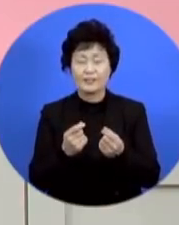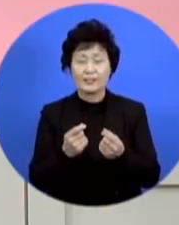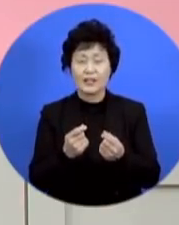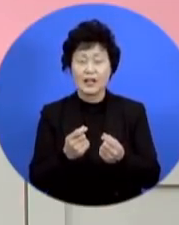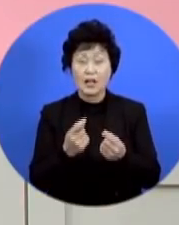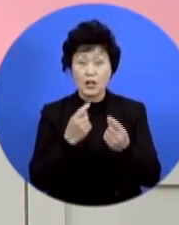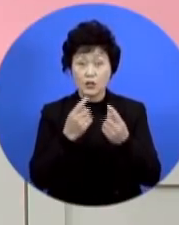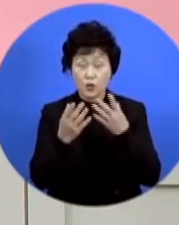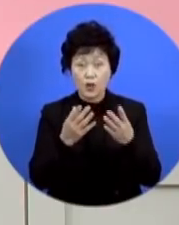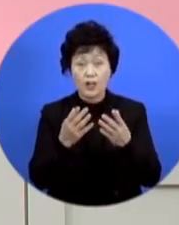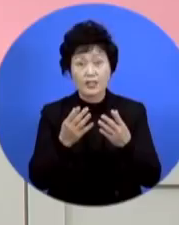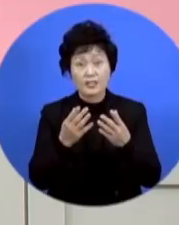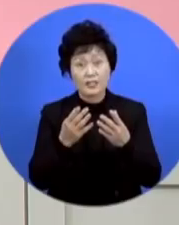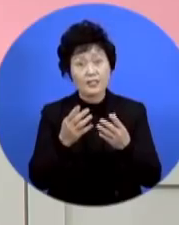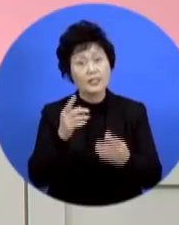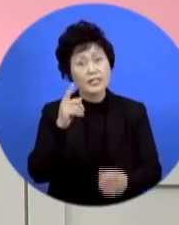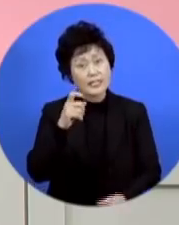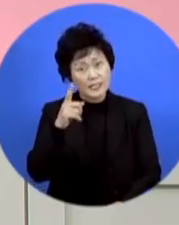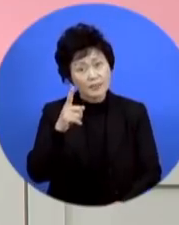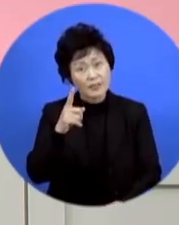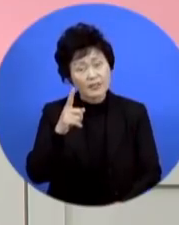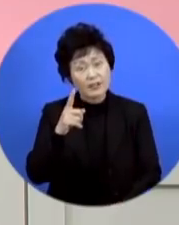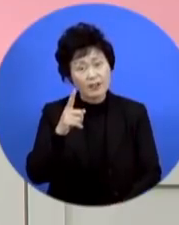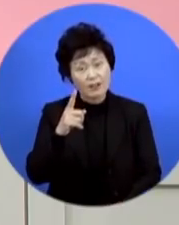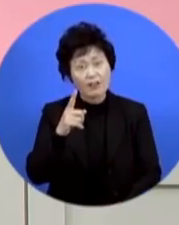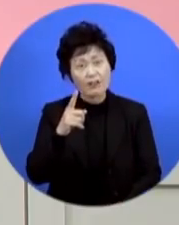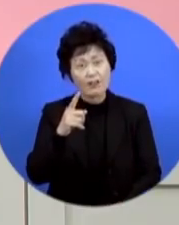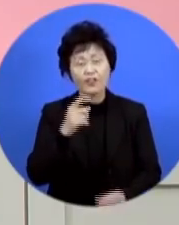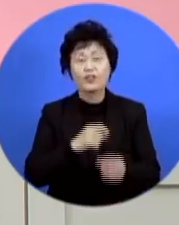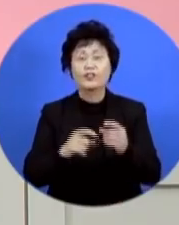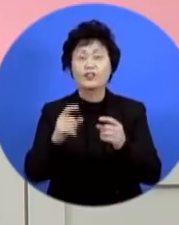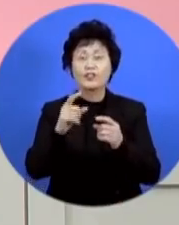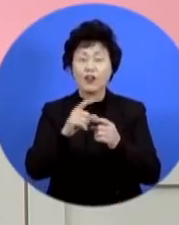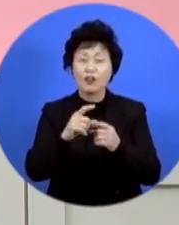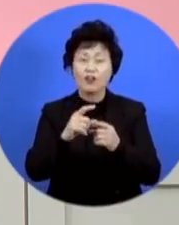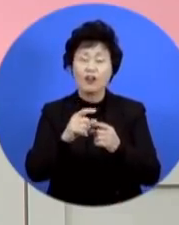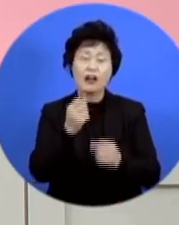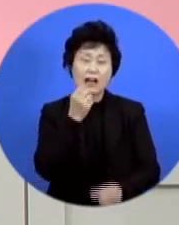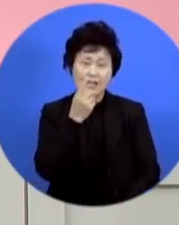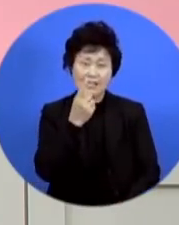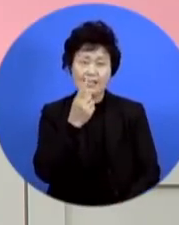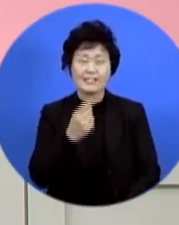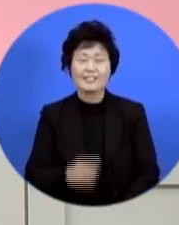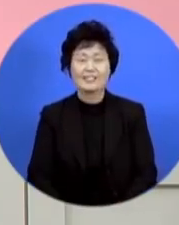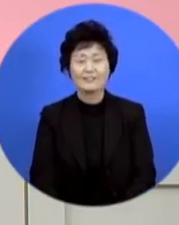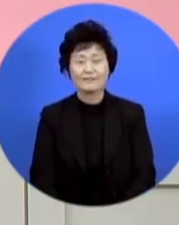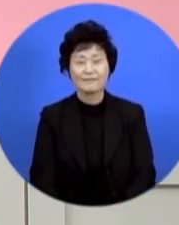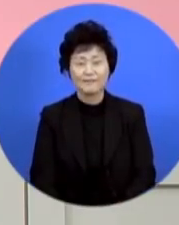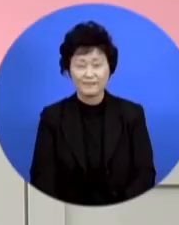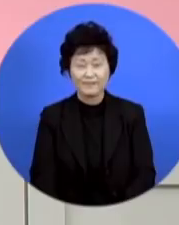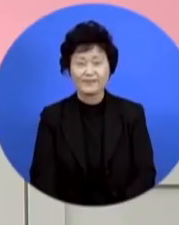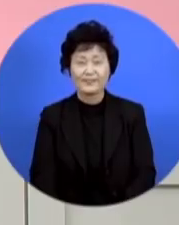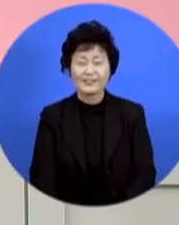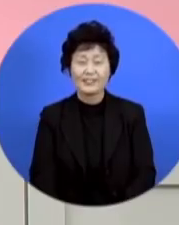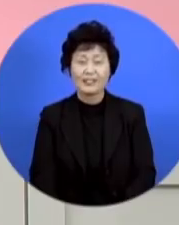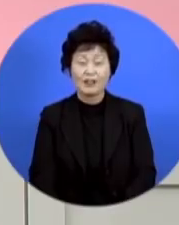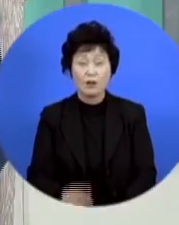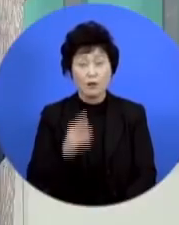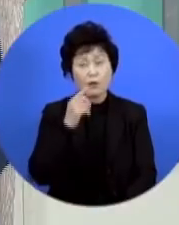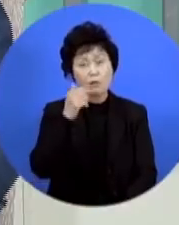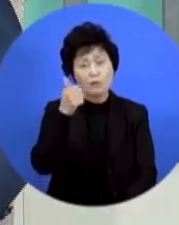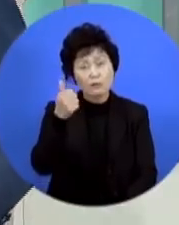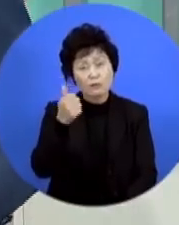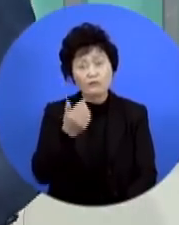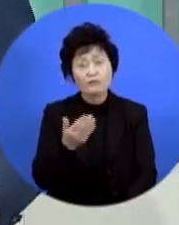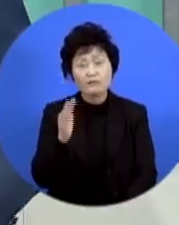네. 예, 10년 됐네요. 이제 11년 된 건가요, 그럼? 예, 교회 개척 11주년이 지나고 한 달 지났어요. 아, 그래요? 예. 아니, 목사님,